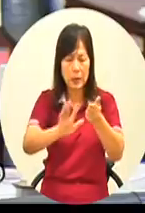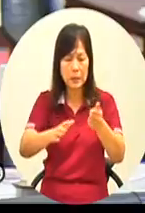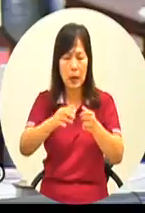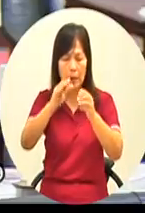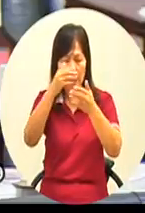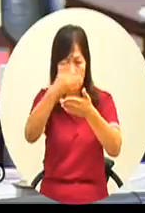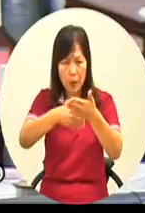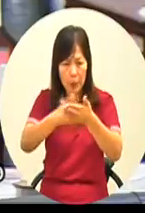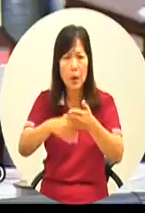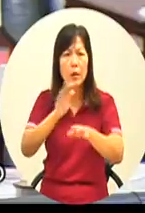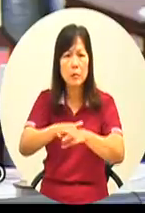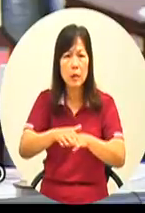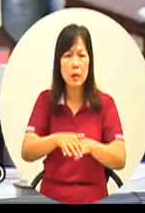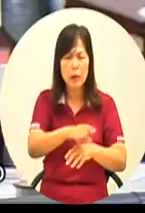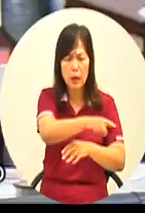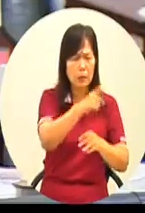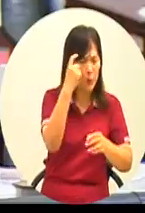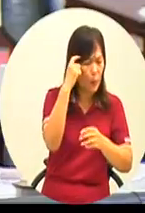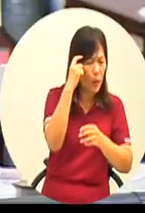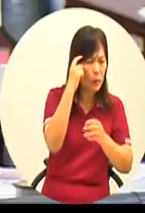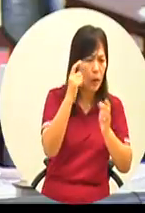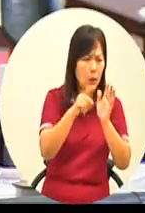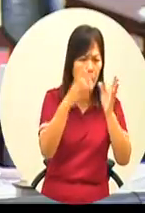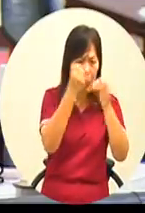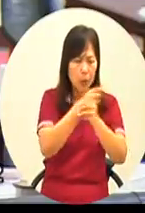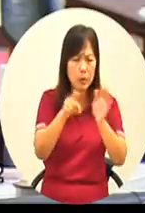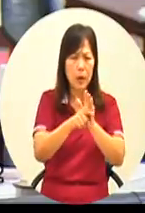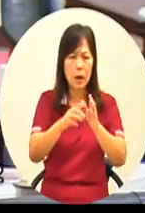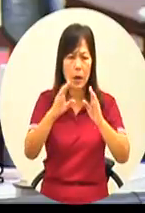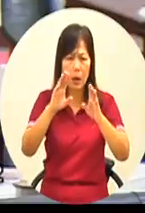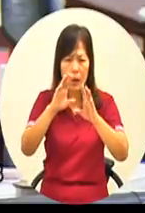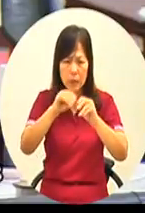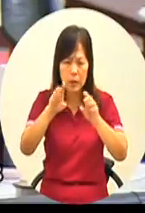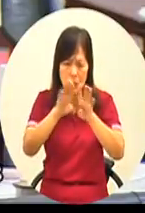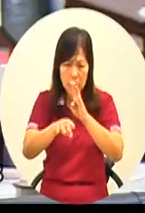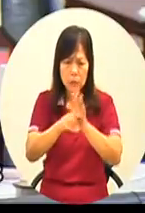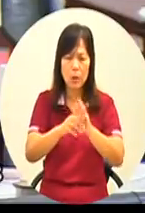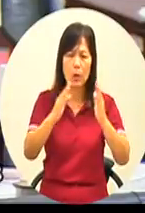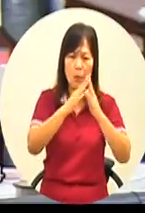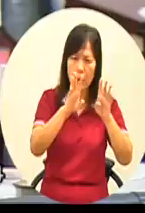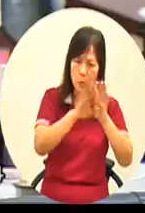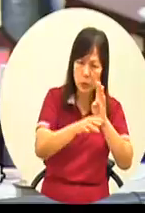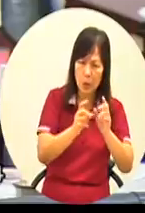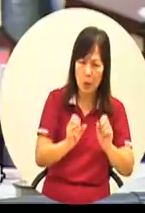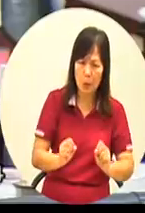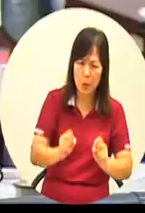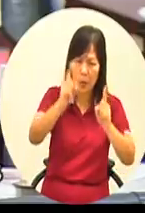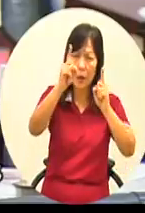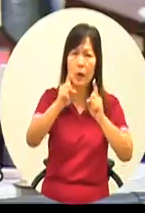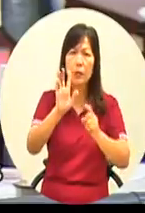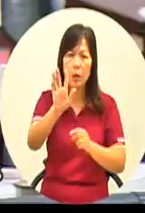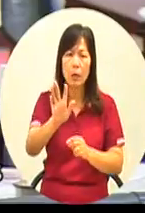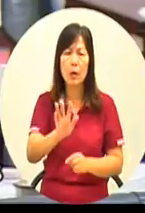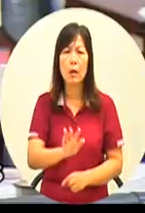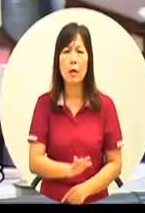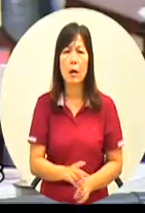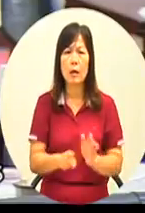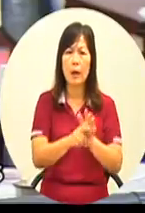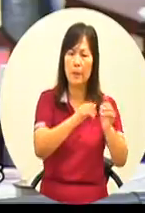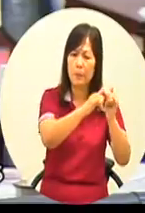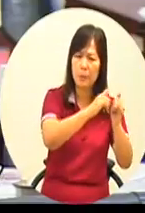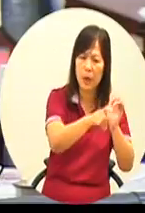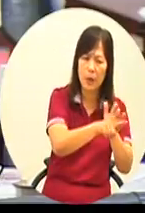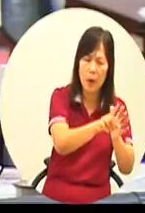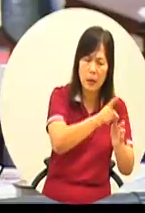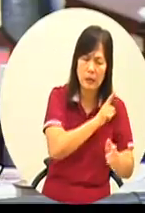说地价税、房屋税各个税一直涨的时候，哦，这个到底民众的荷包